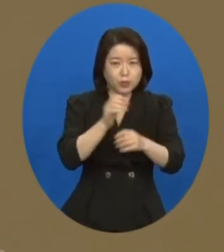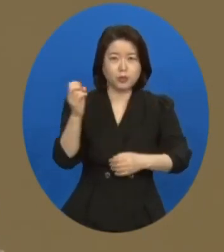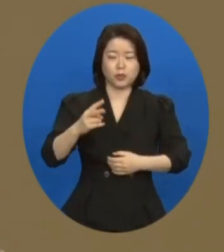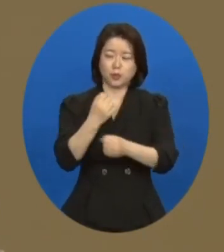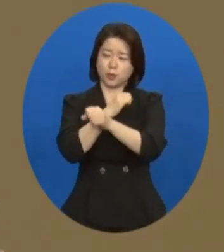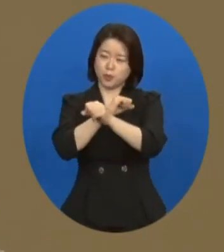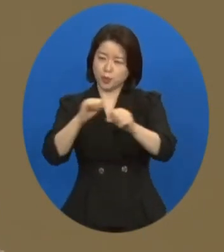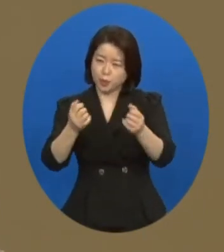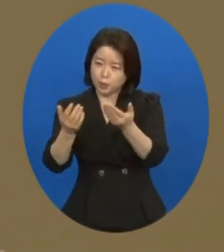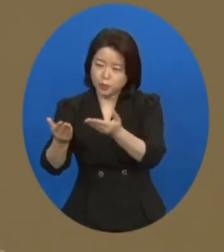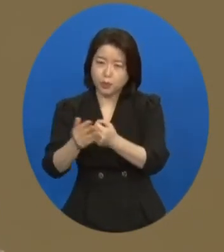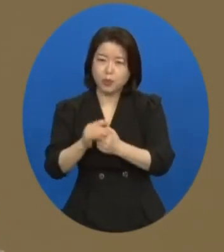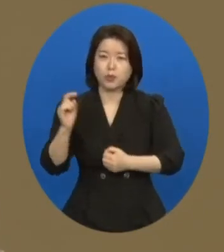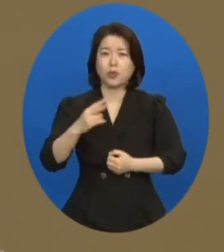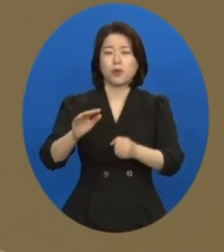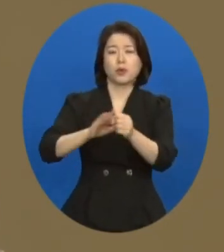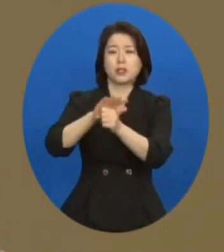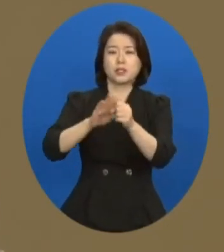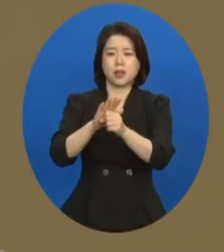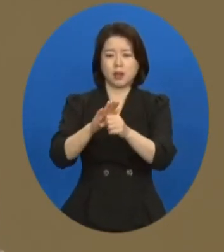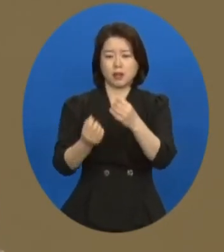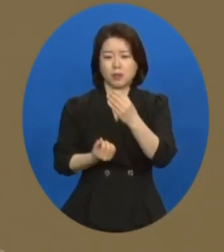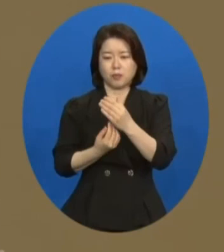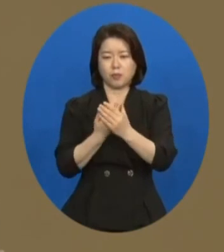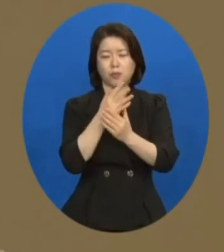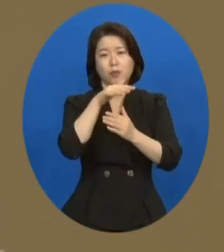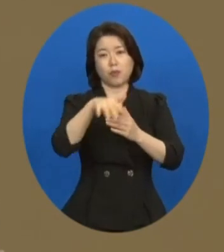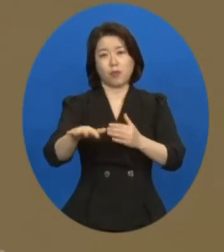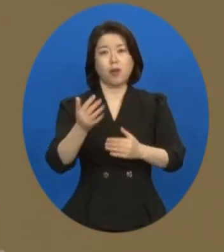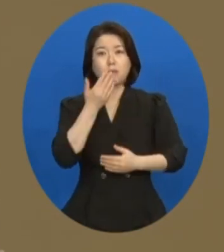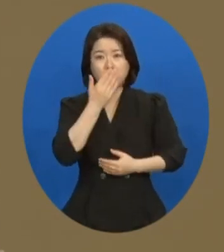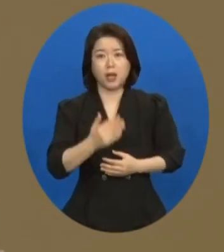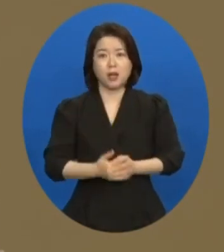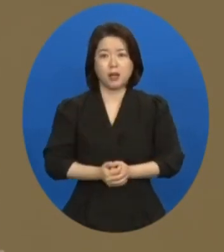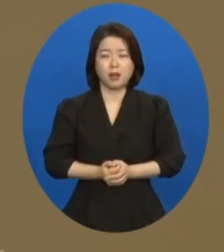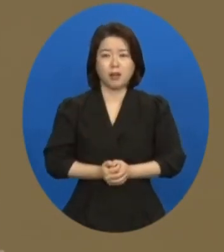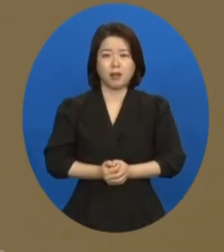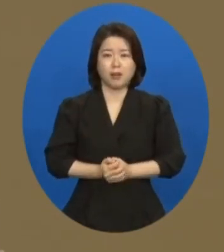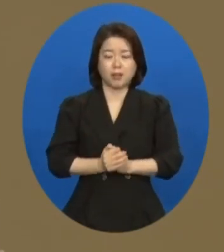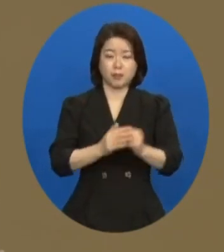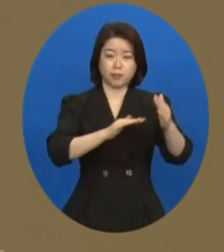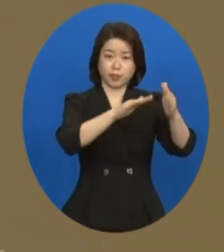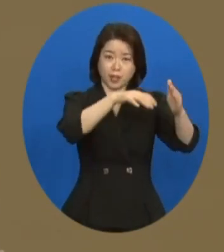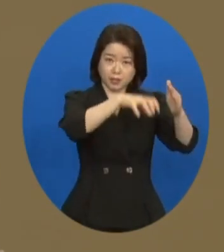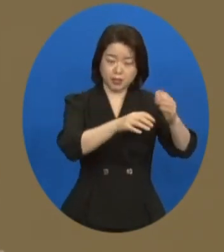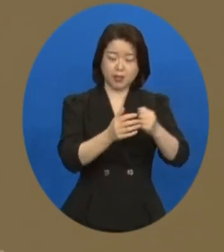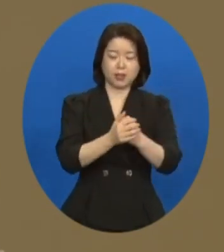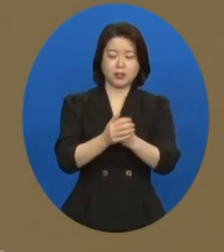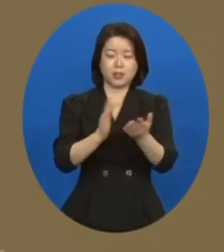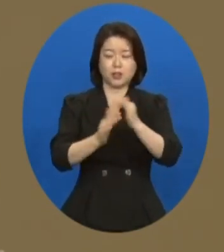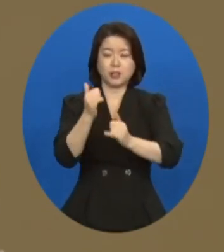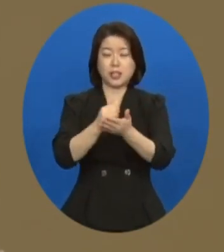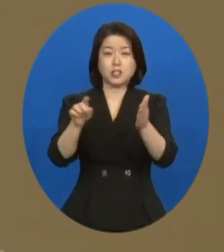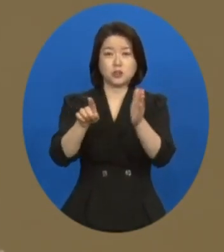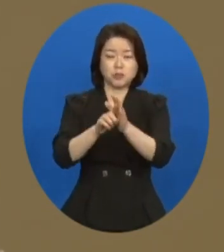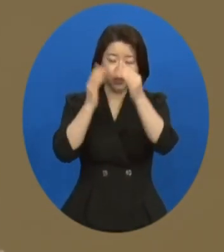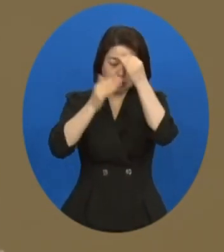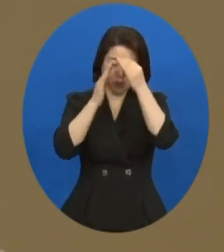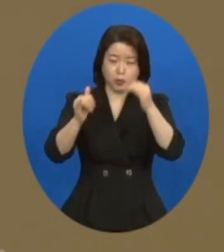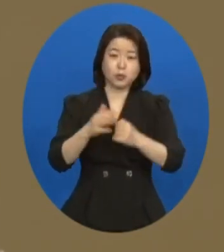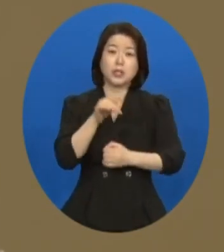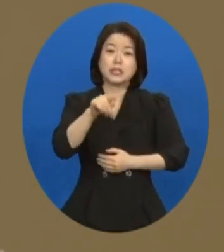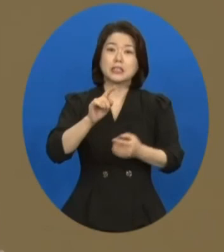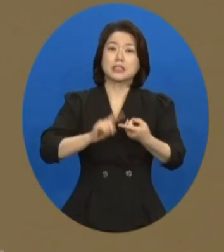용서와 사랑이 흘러 나오게 됩니다 가정 안에서 예수 믿는 성도는 그 자체가 도